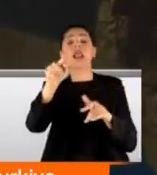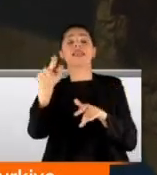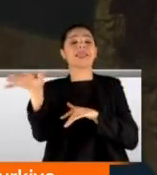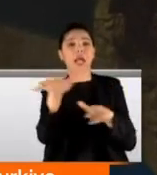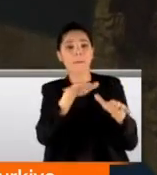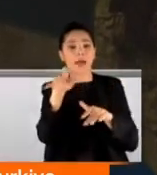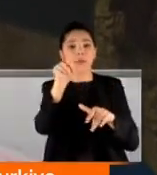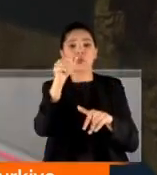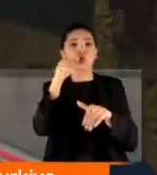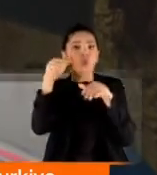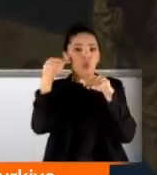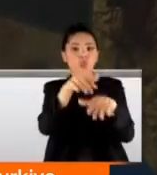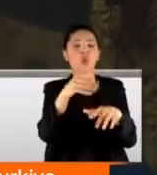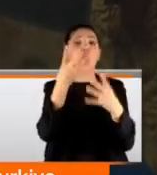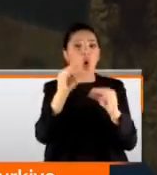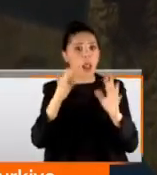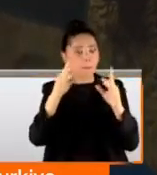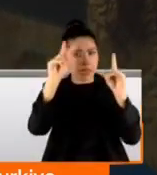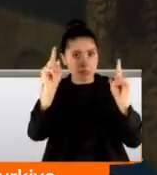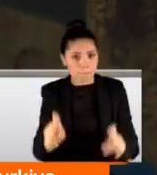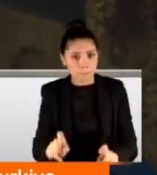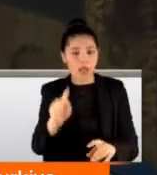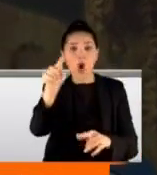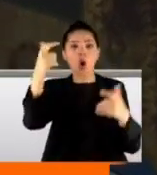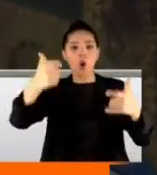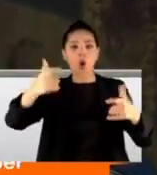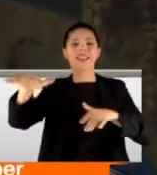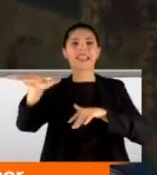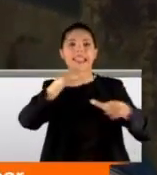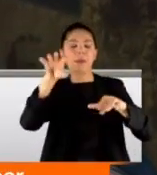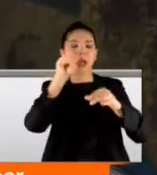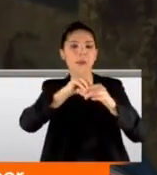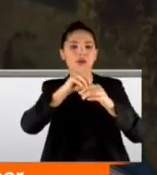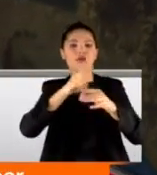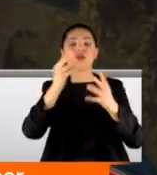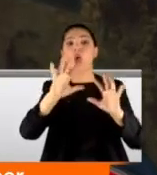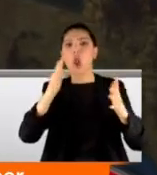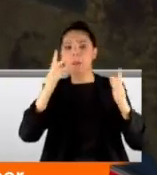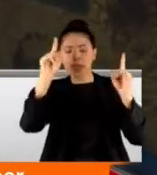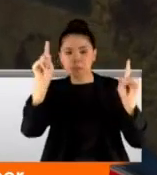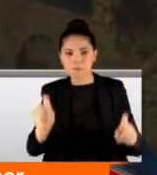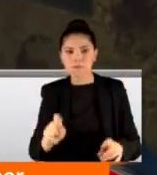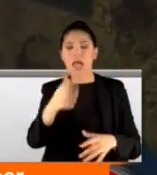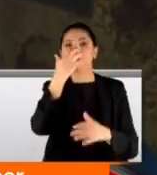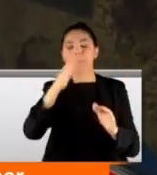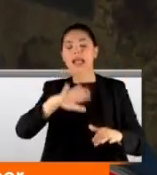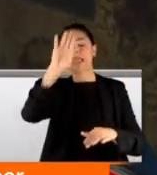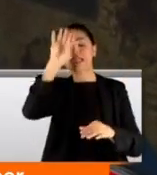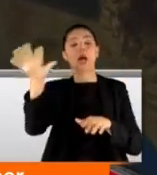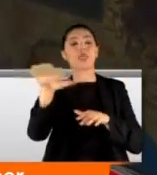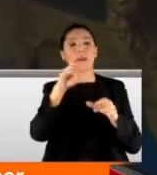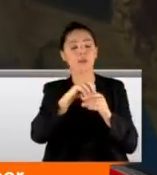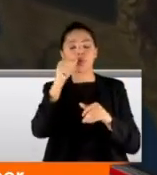depremlerde bu tsunamiyi hep görecek miyiz? Bundan sonra o bölgedeki depremler için söylüyorum özellikle ve tabii elbette beklenen İstanbul depremi